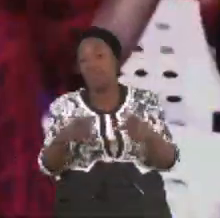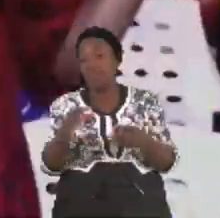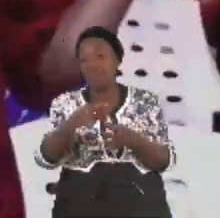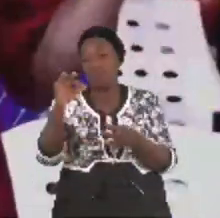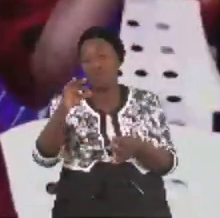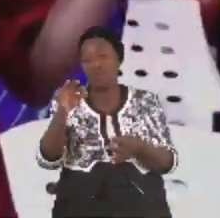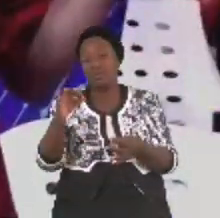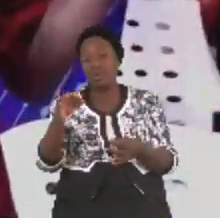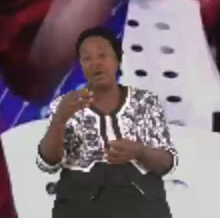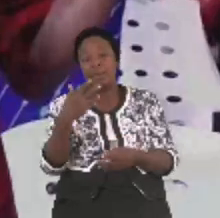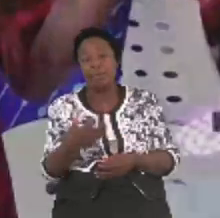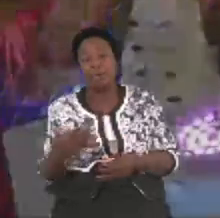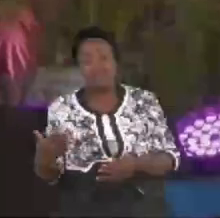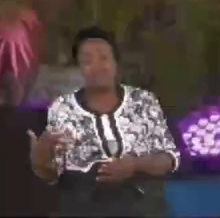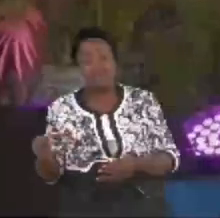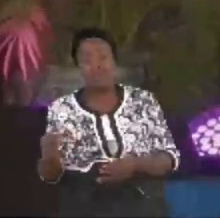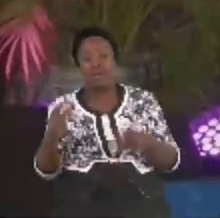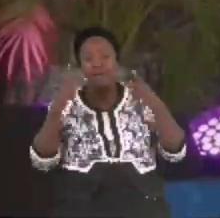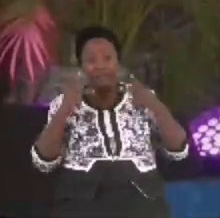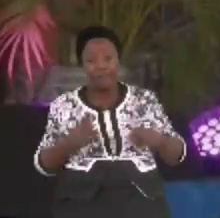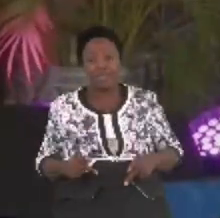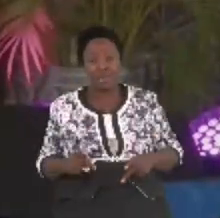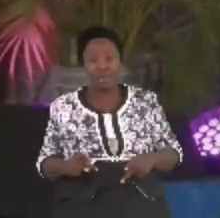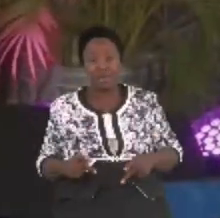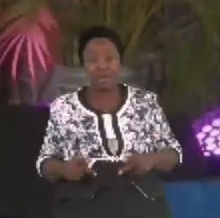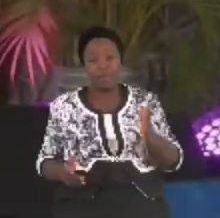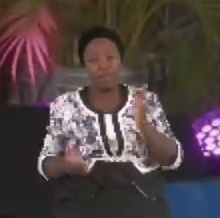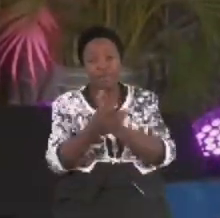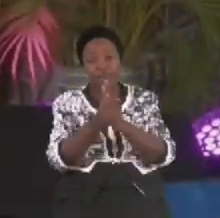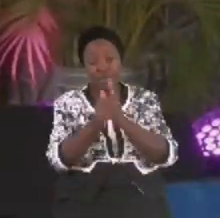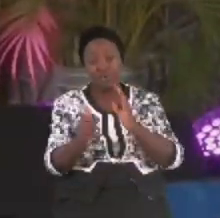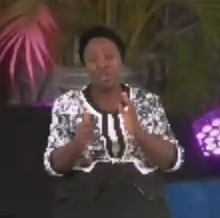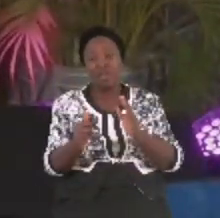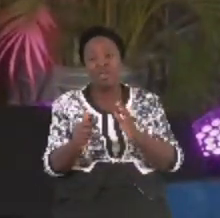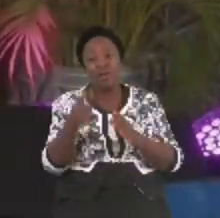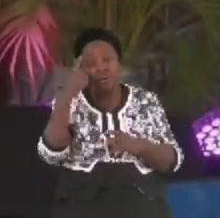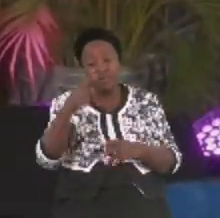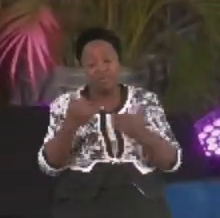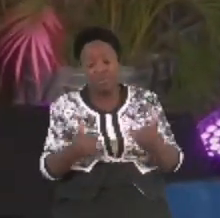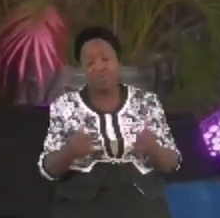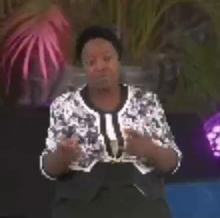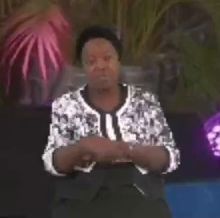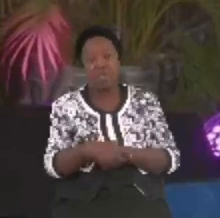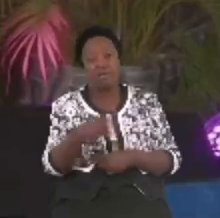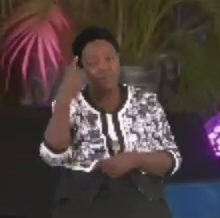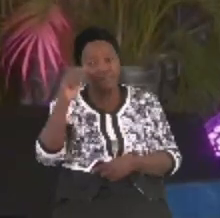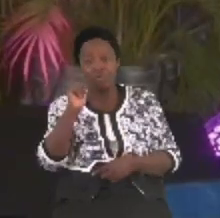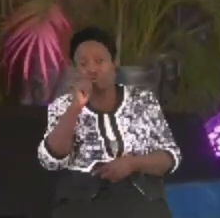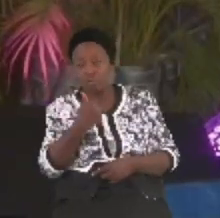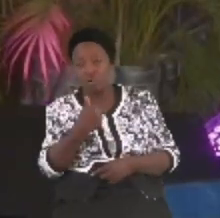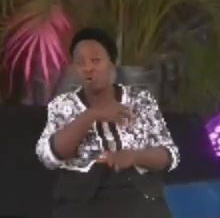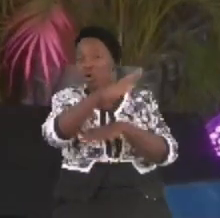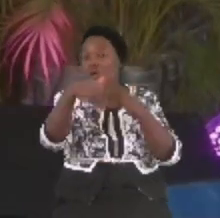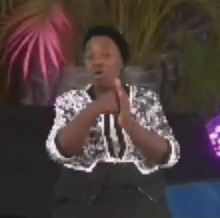Spirituel, matériel, physique, professionnel. Pour aujourd'hui, pour demain, pour toute